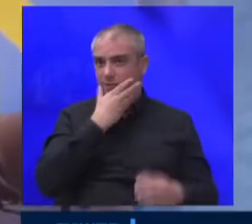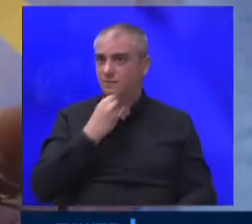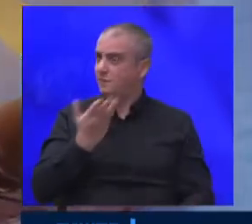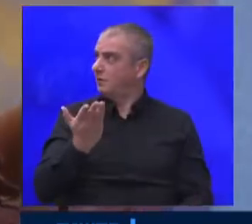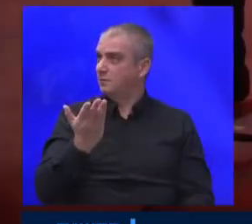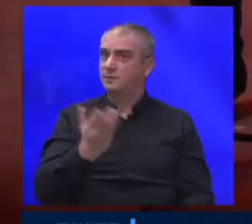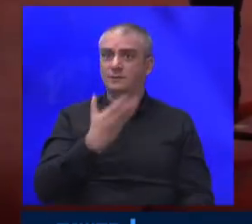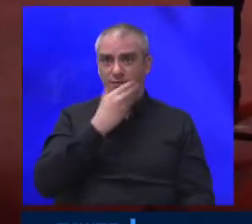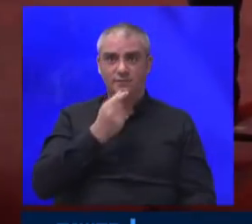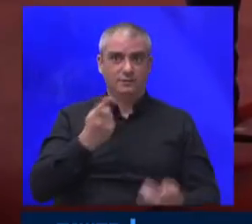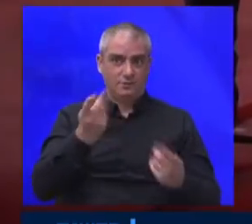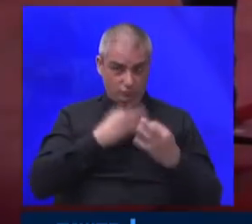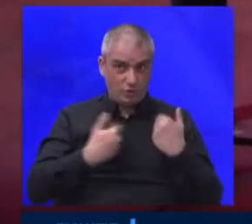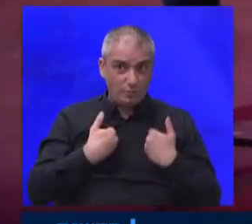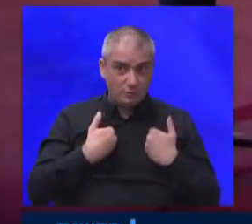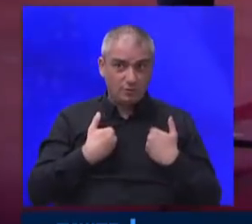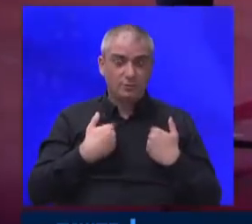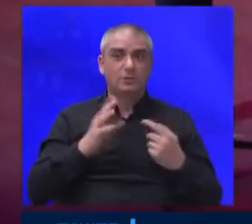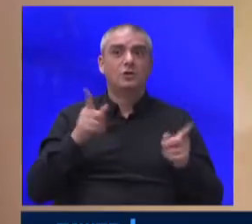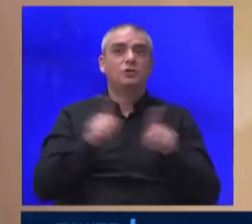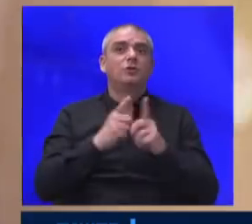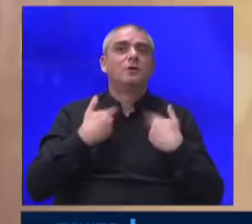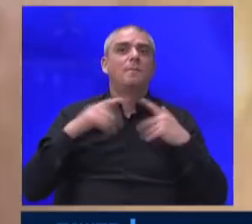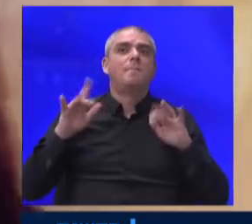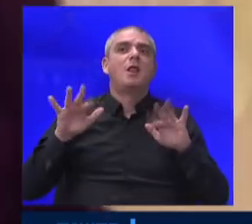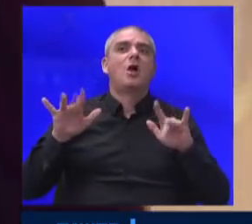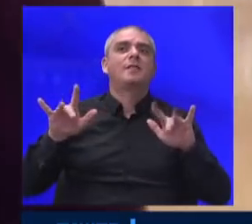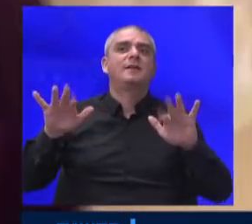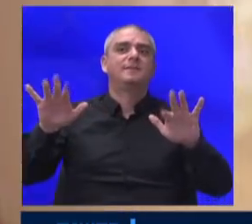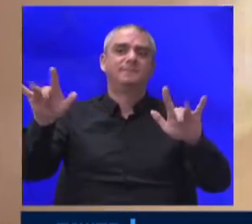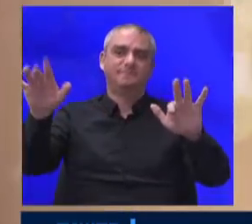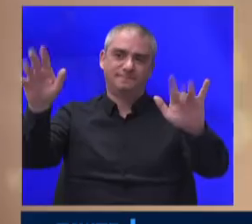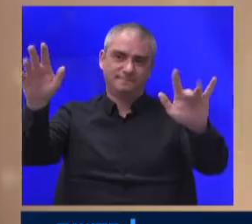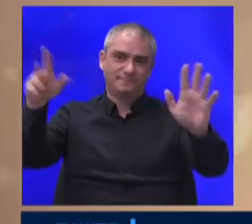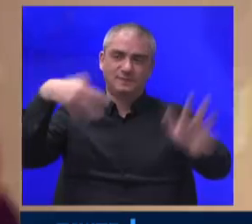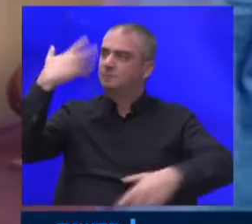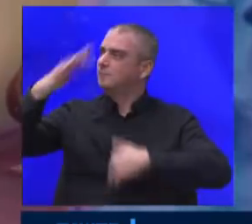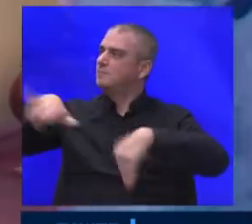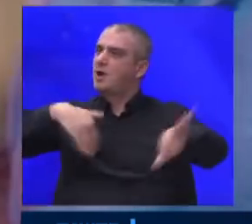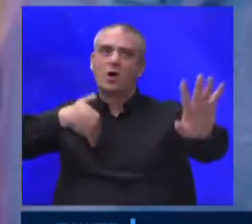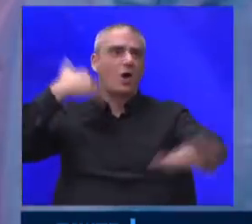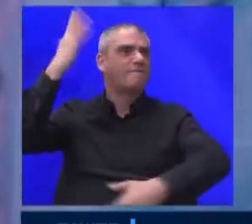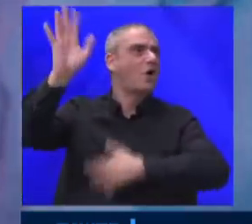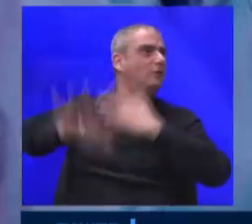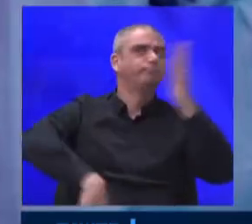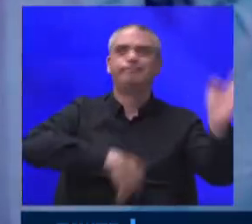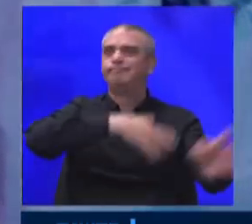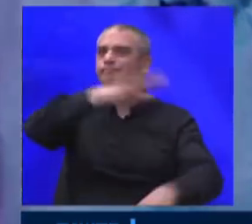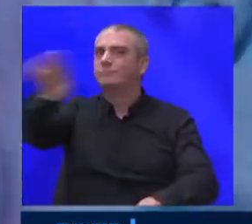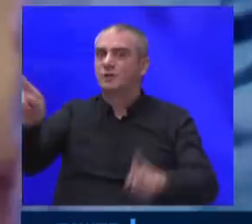שואלים. יש כמוני מיליונים מתגלגלים ברחובות. יש